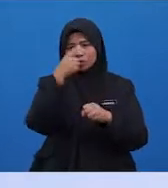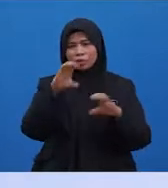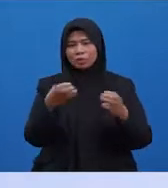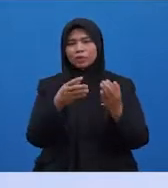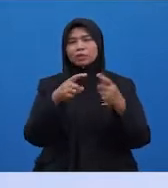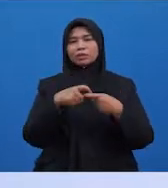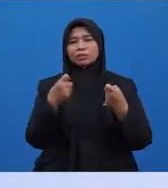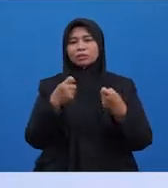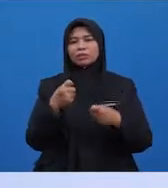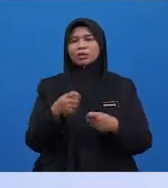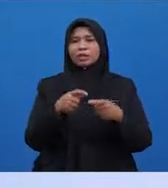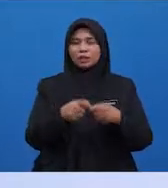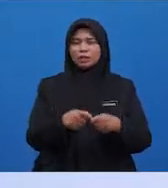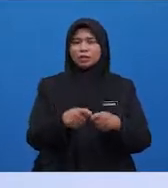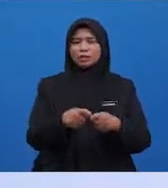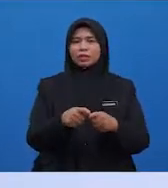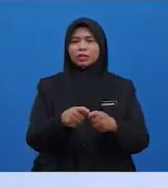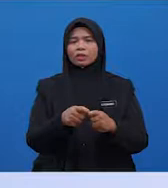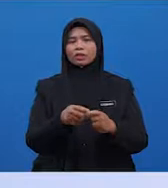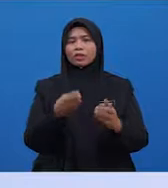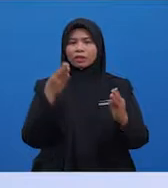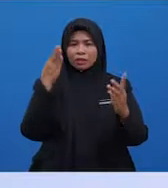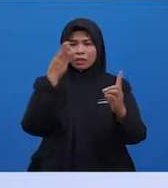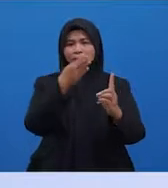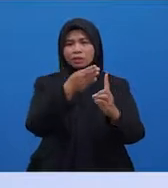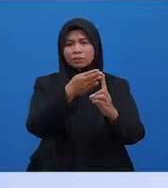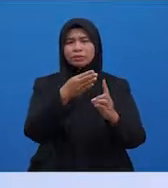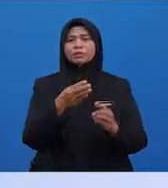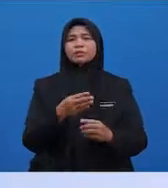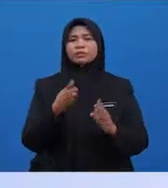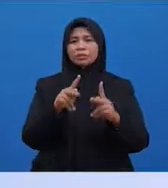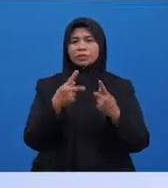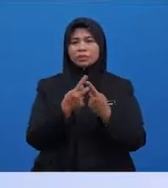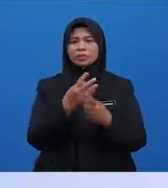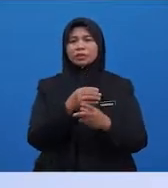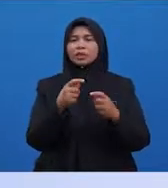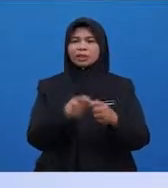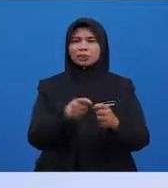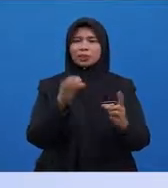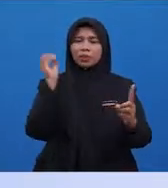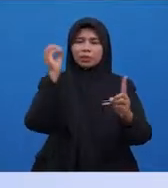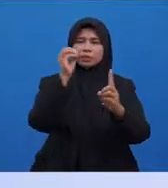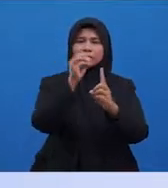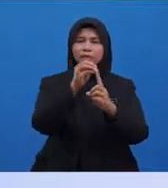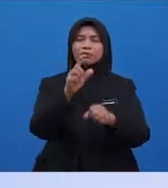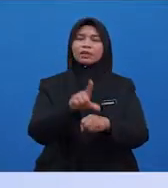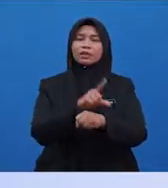keputusan, menentukan hala tuju pasukan dan menentukan objektif